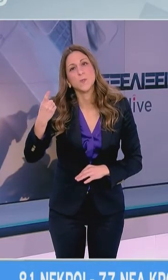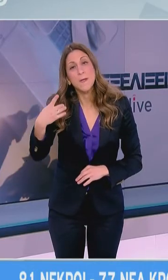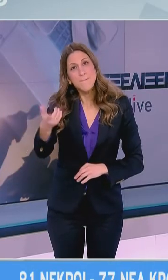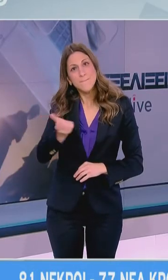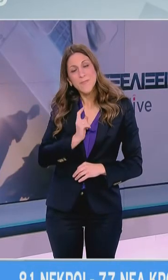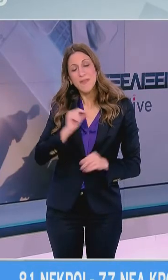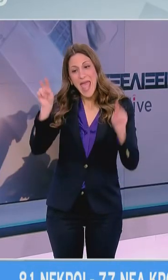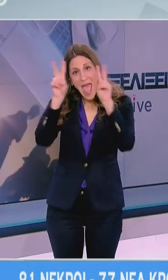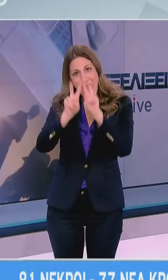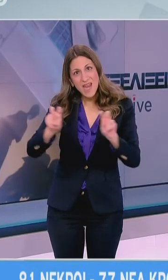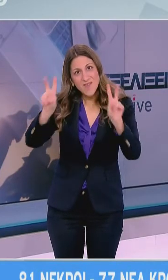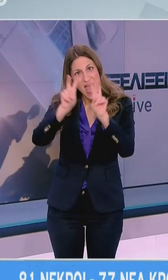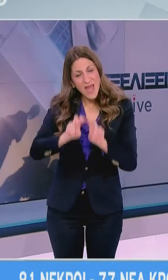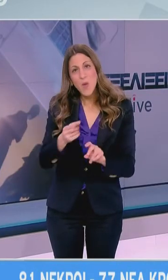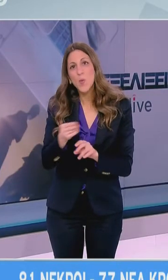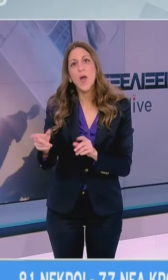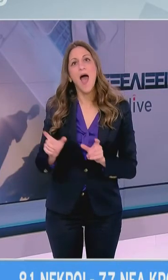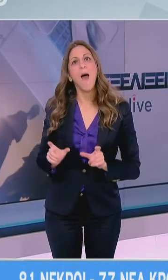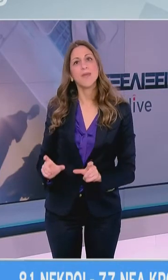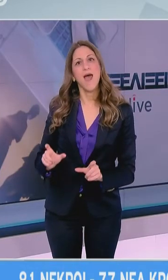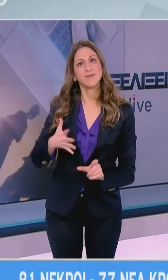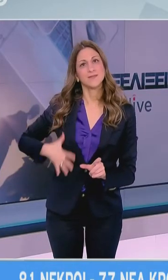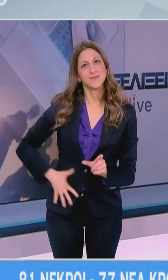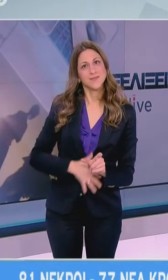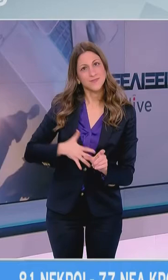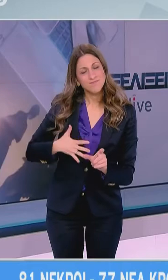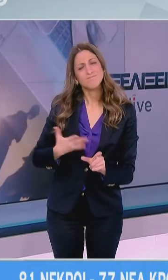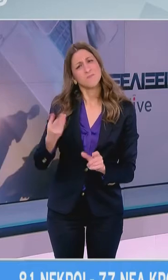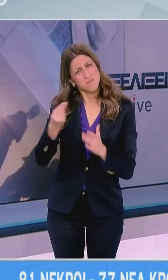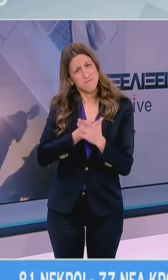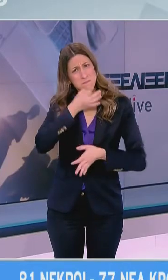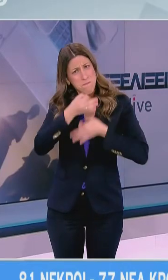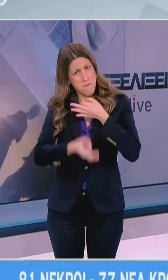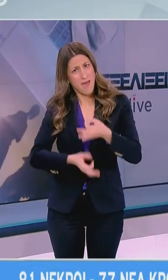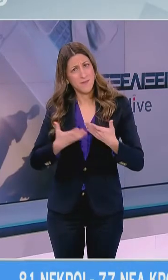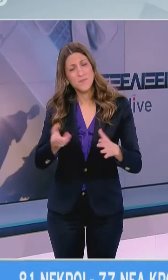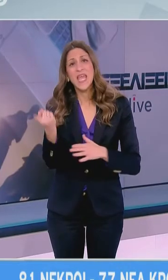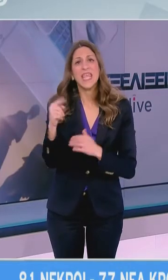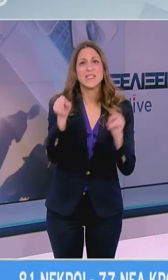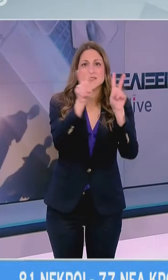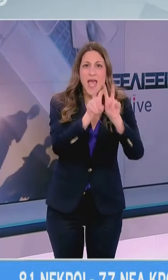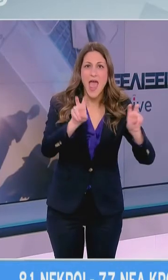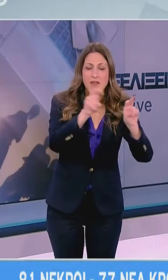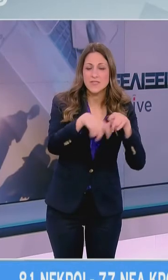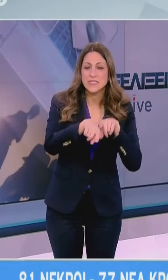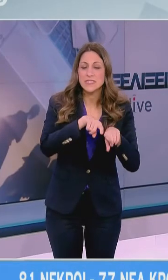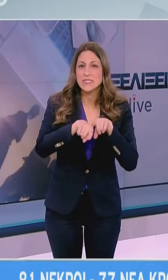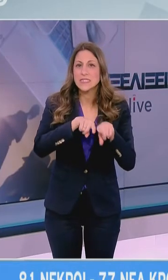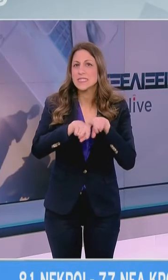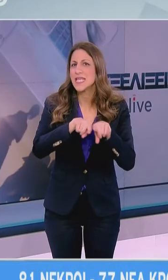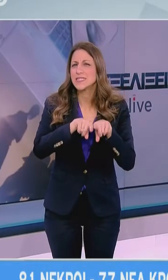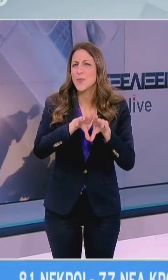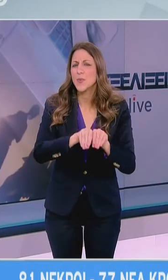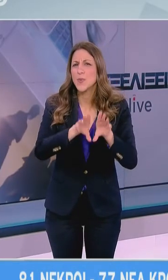οροπιδημιολογικές μελέτες, μελέτες δηλαδή αντισωμάτων, για τις οποίες έχω μιλήσει και άλλη φορά, και μελέτες που έχουν σχέση με το σύστημα Sentinel, το